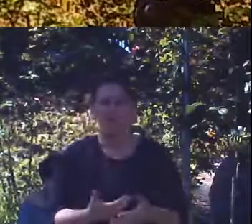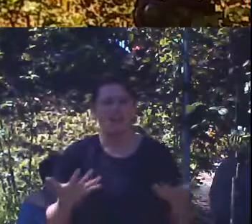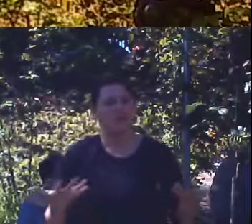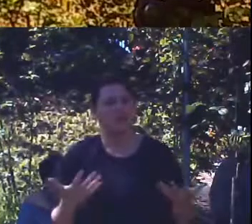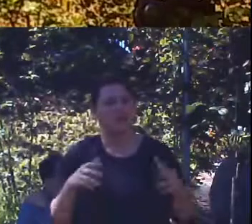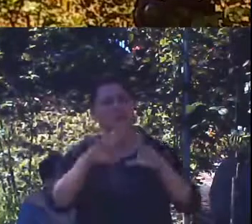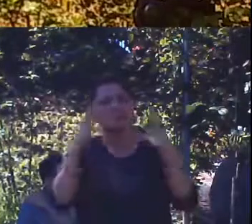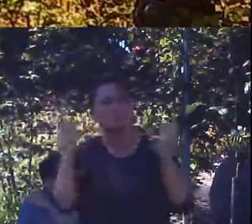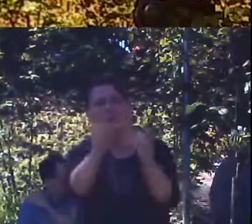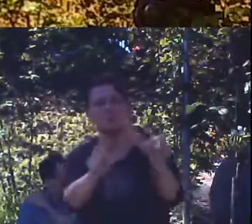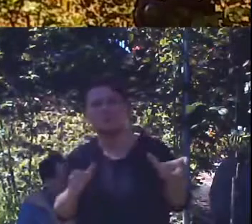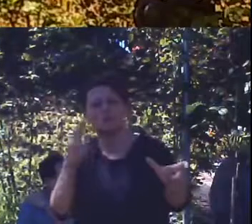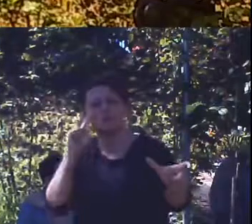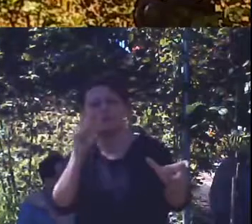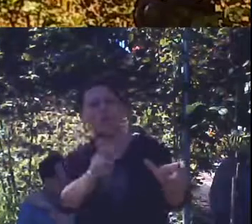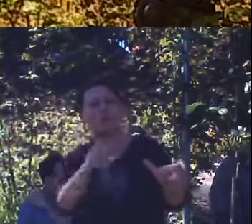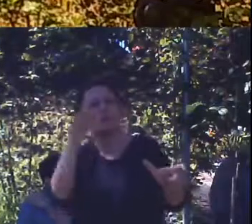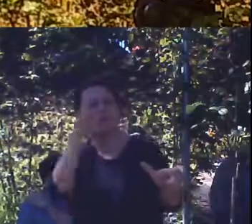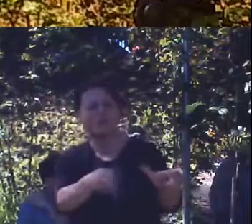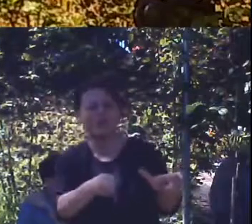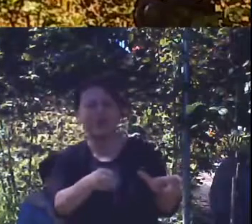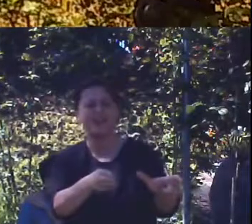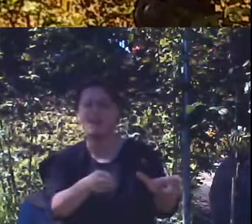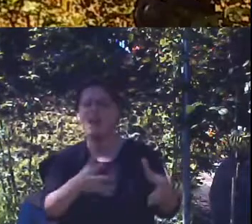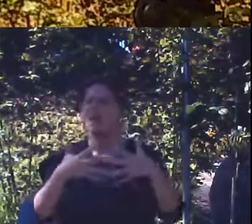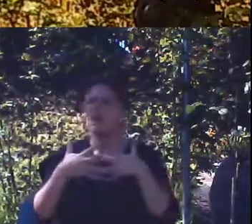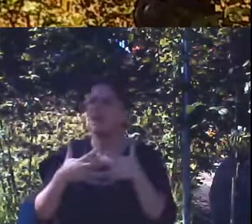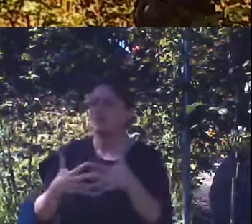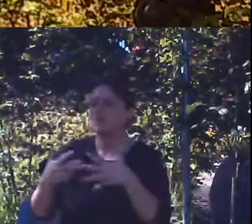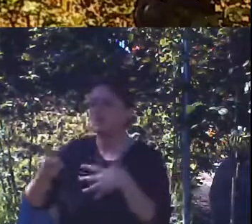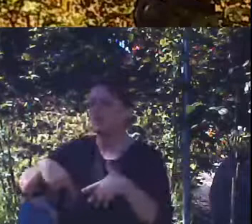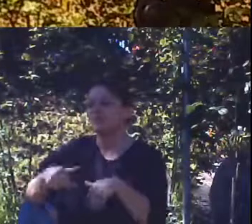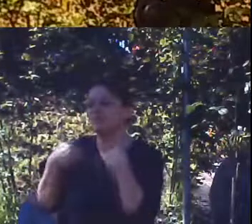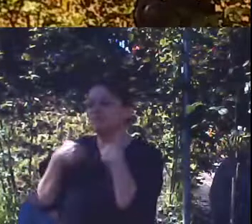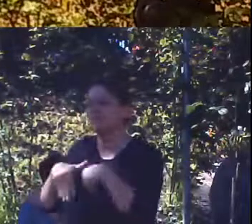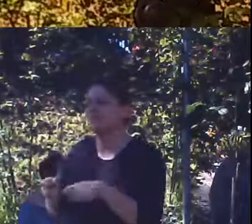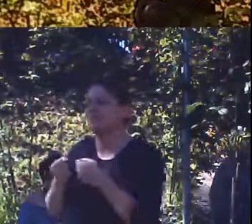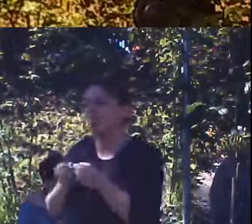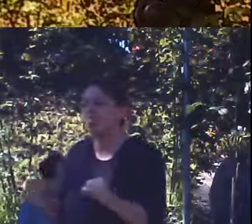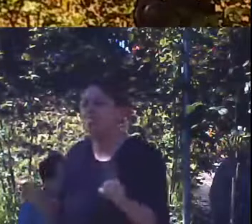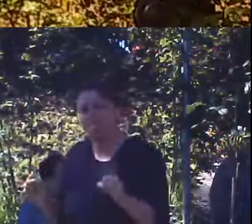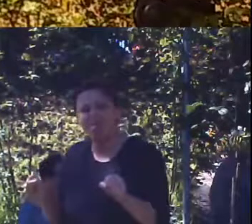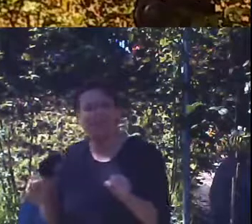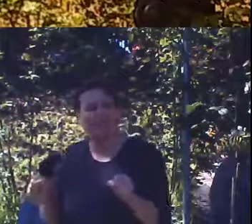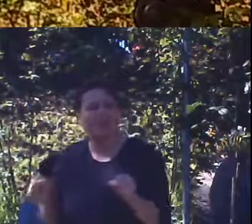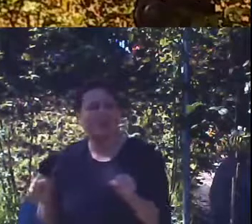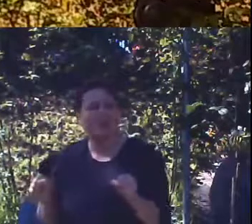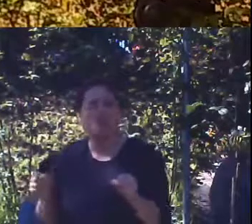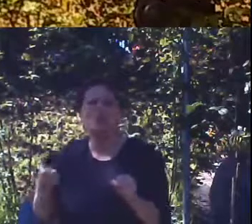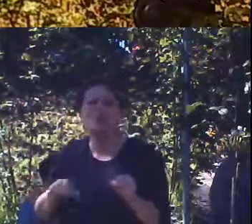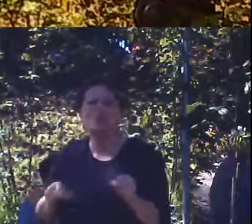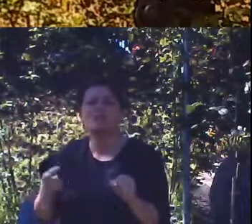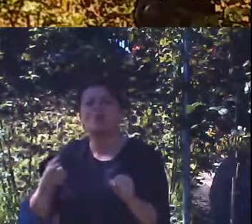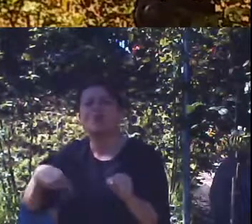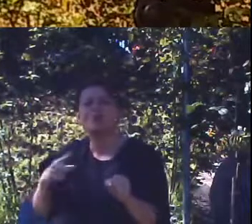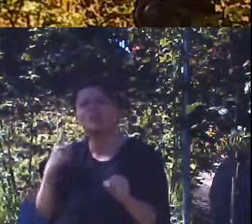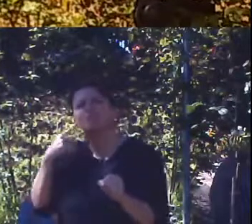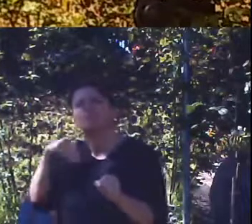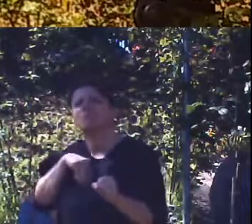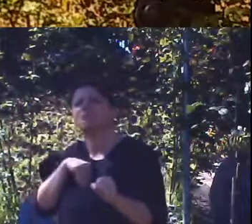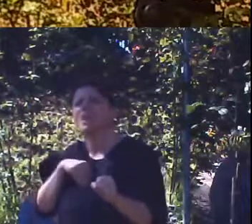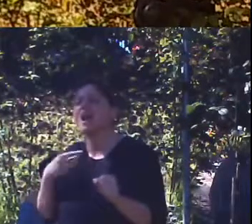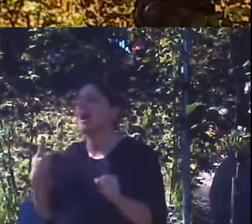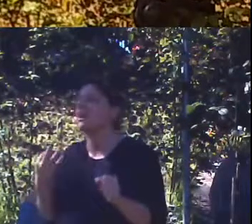su questo mondo ci fa a rinunciare ad amare e nasce dalla sottile presunzione di sentirsi